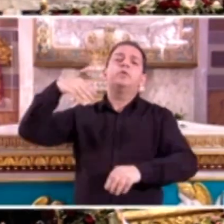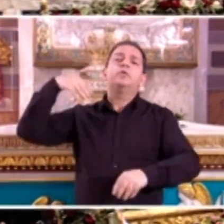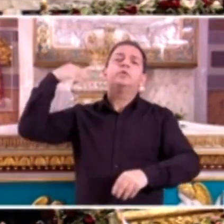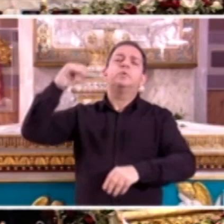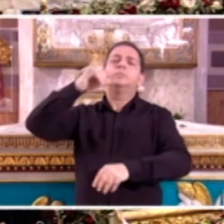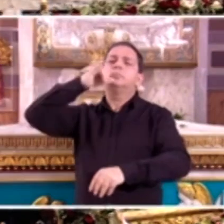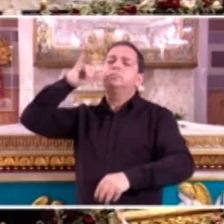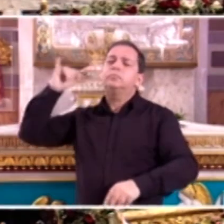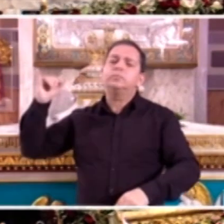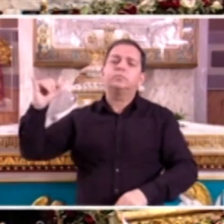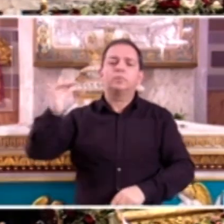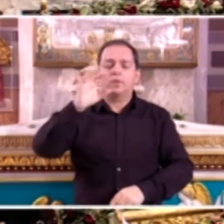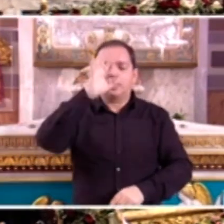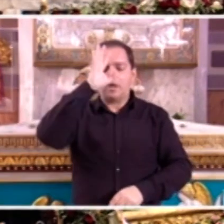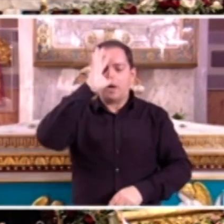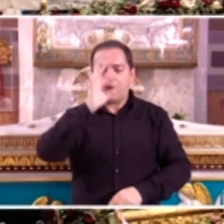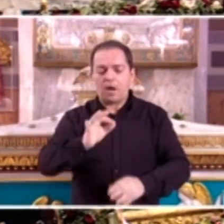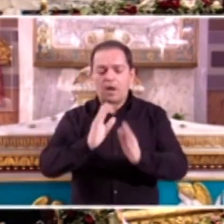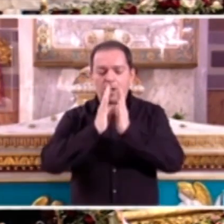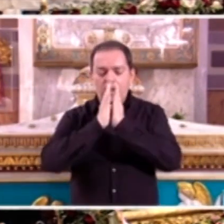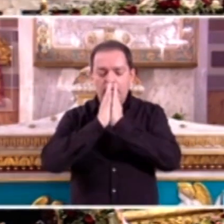του μέλλοντος αιώνος.